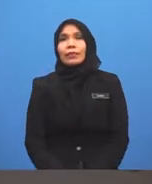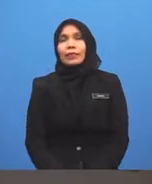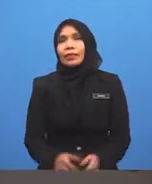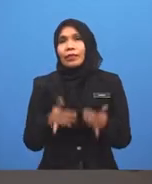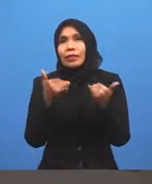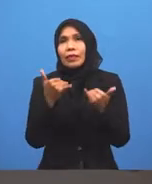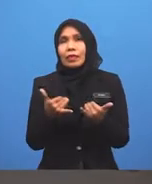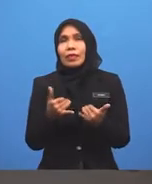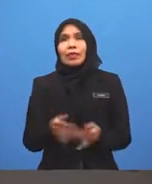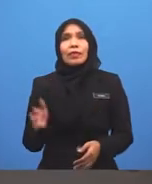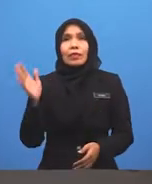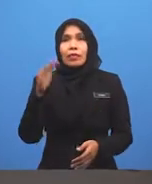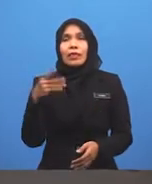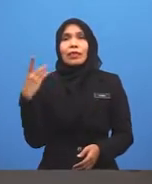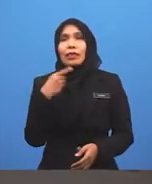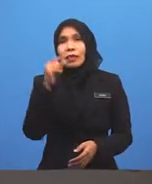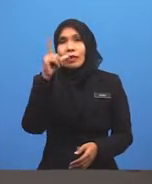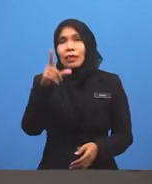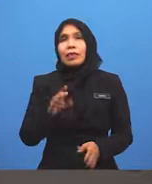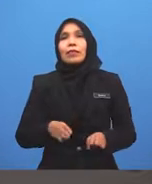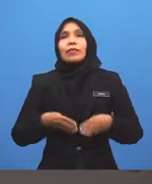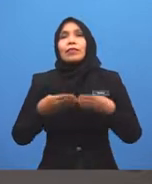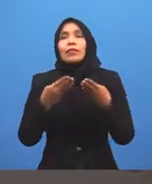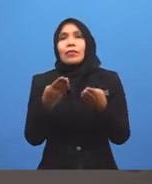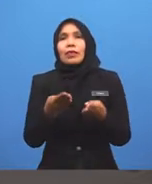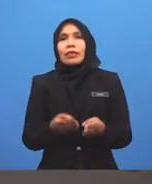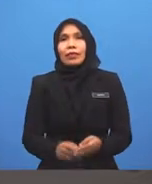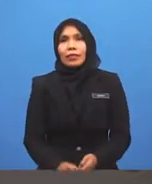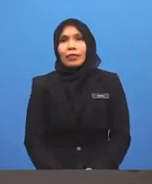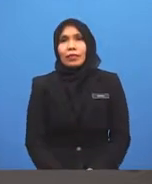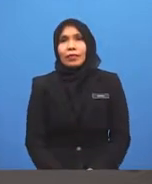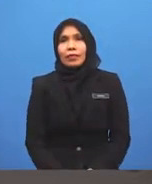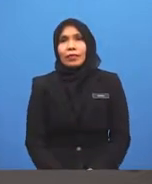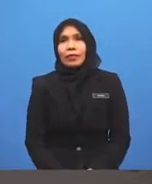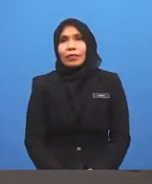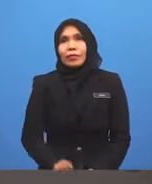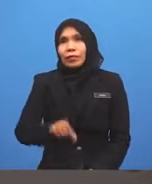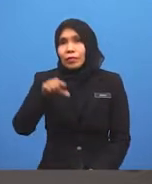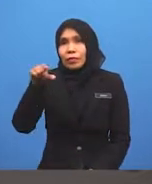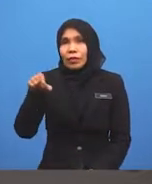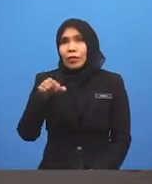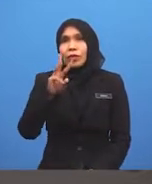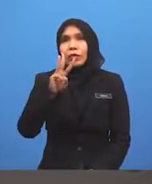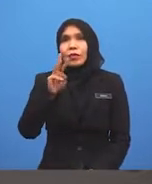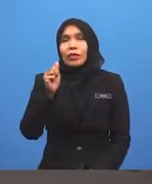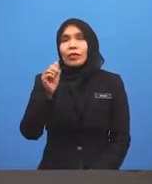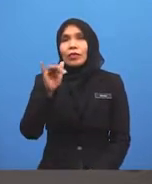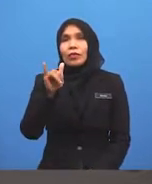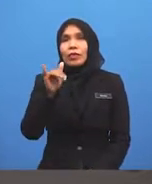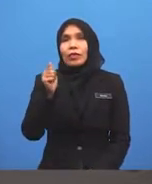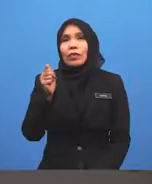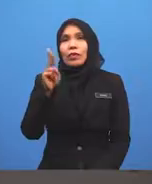Sekarang, mari kita lihat bagaimana gerakan pusingan gegelung wayar bagi penjana ini dilakarkan pada